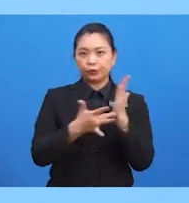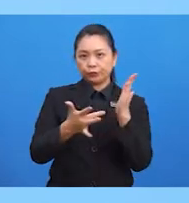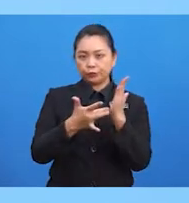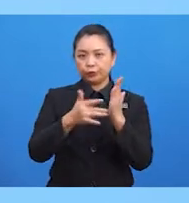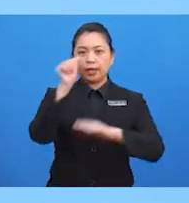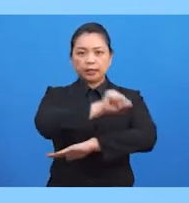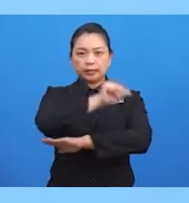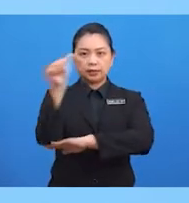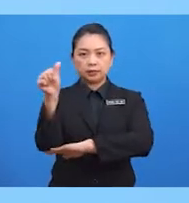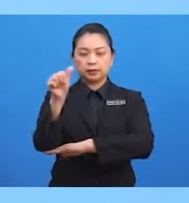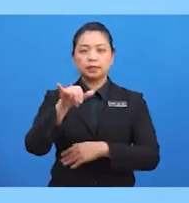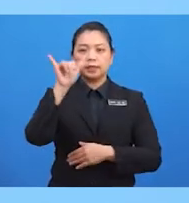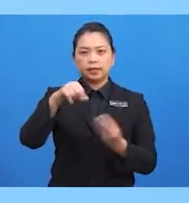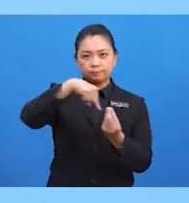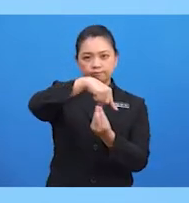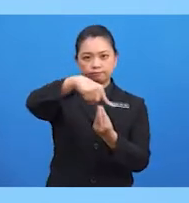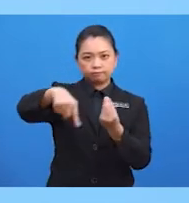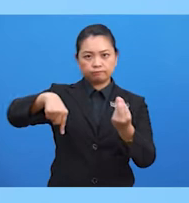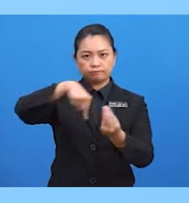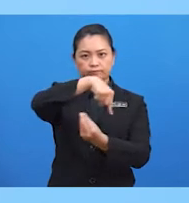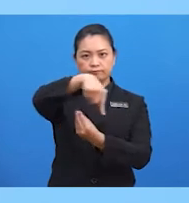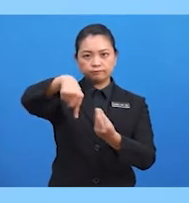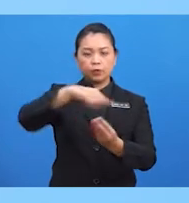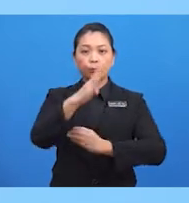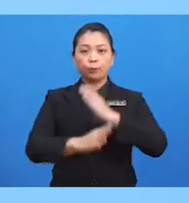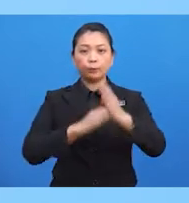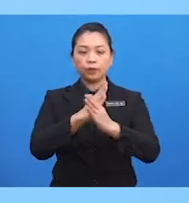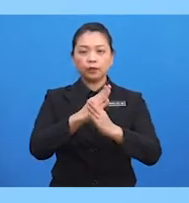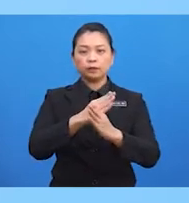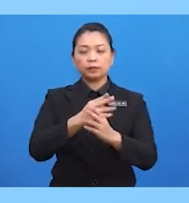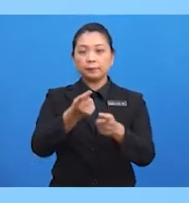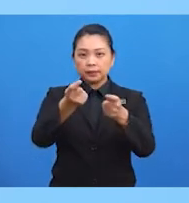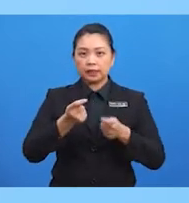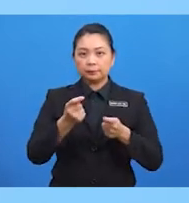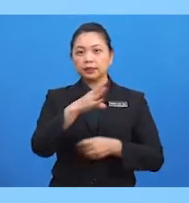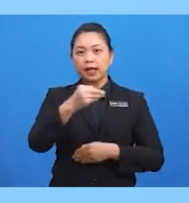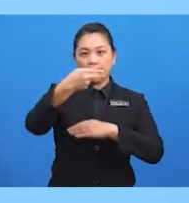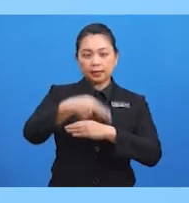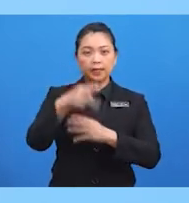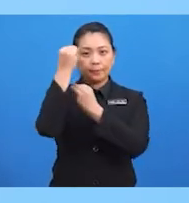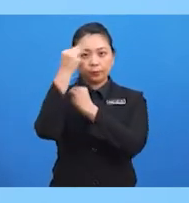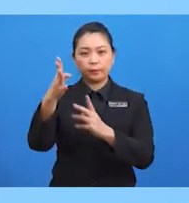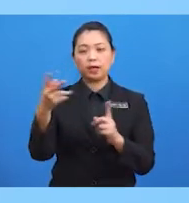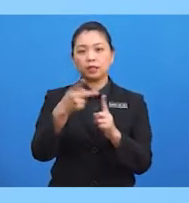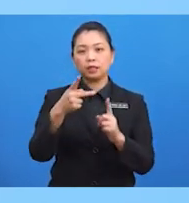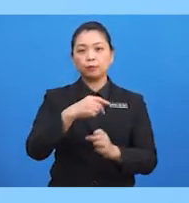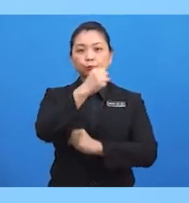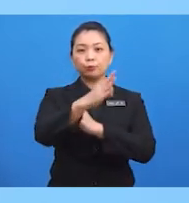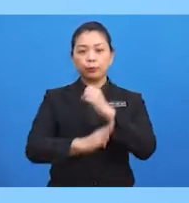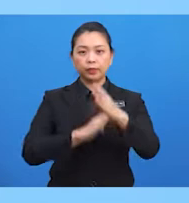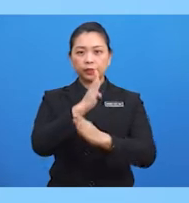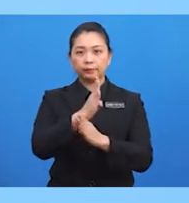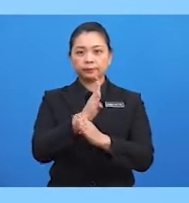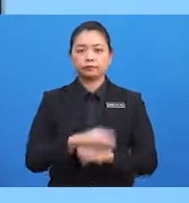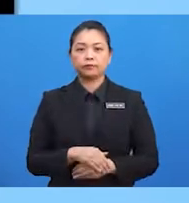lepas yang mengorbit bumi untuk menerima dan menghantar maklumat ke bumi.